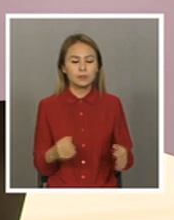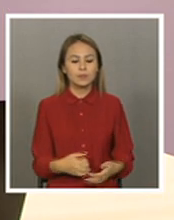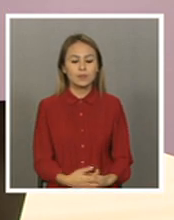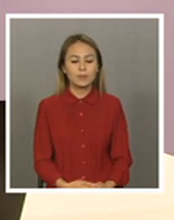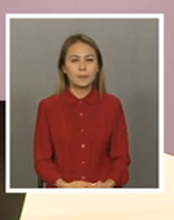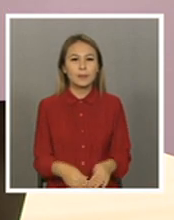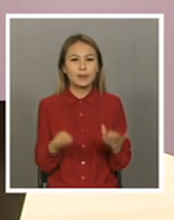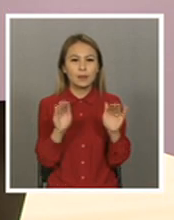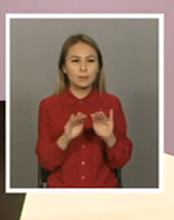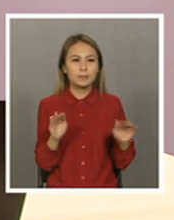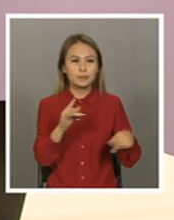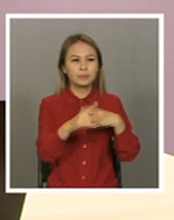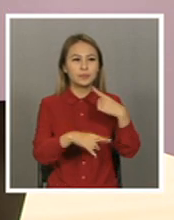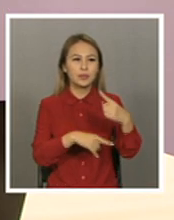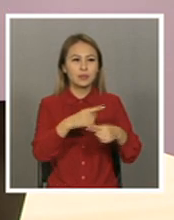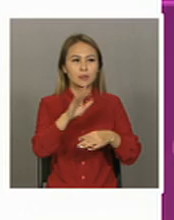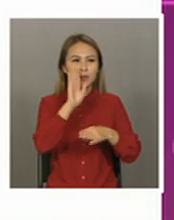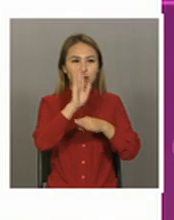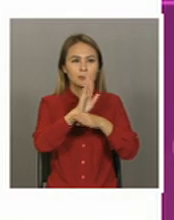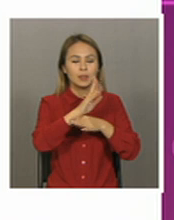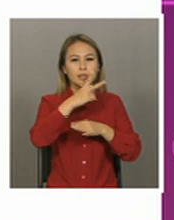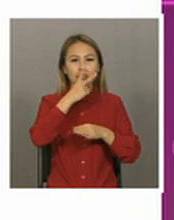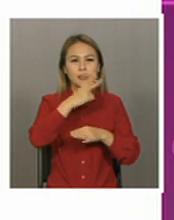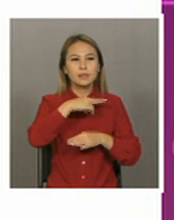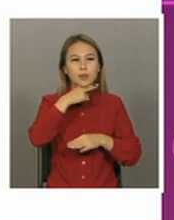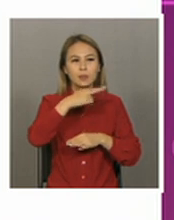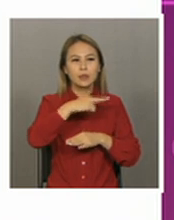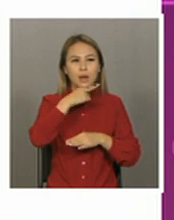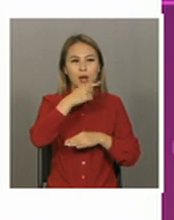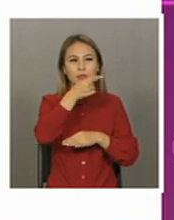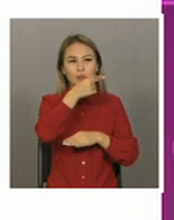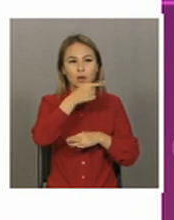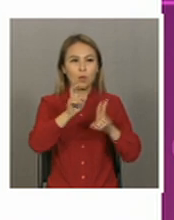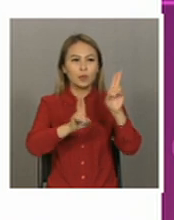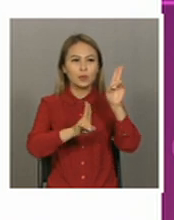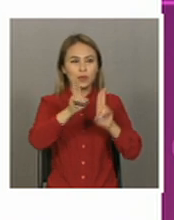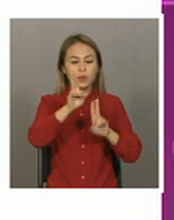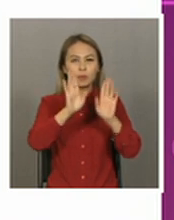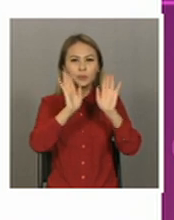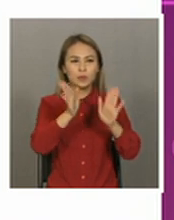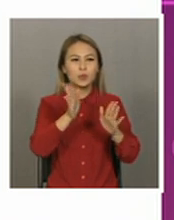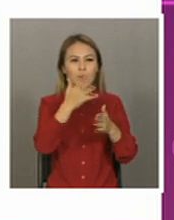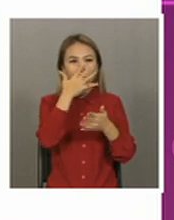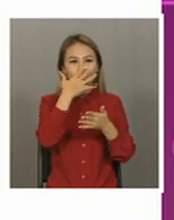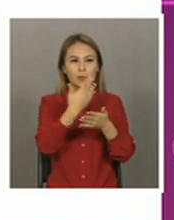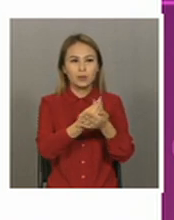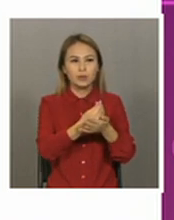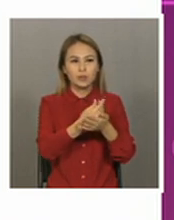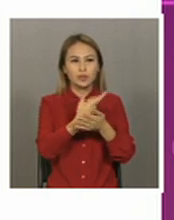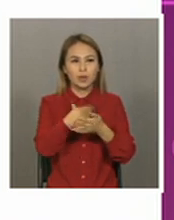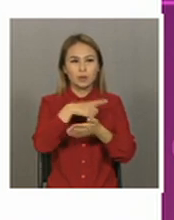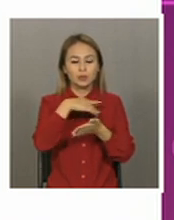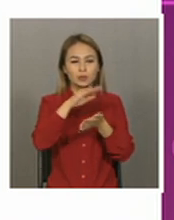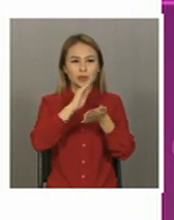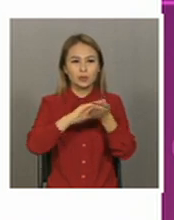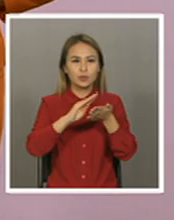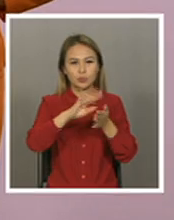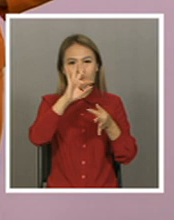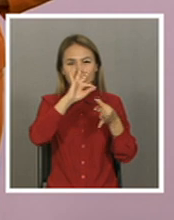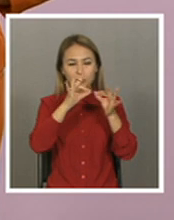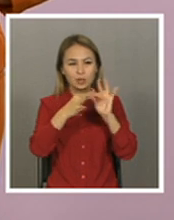Балалар, келесі тапсырмаға назар аударамыз. Азайту амалын орында. Өз шығару жолыңды